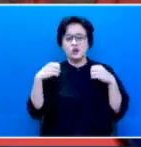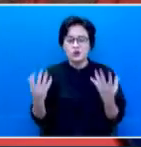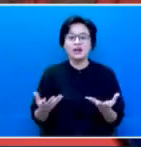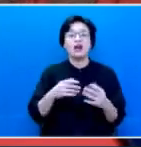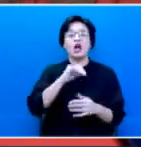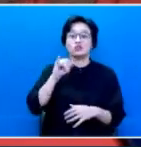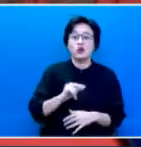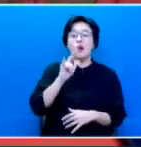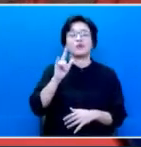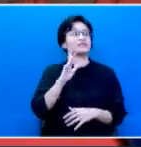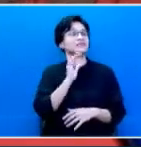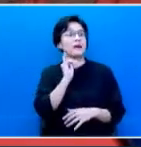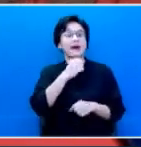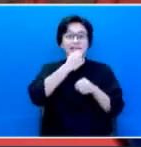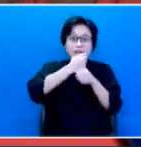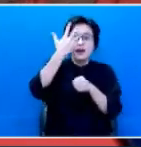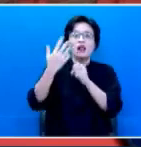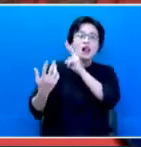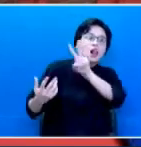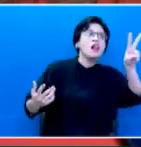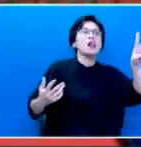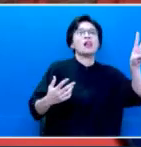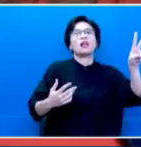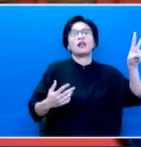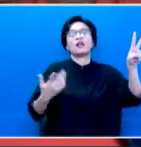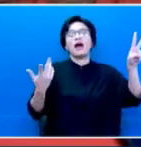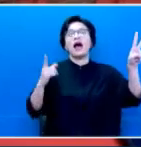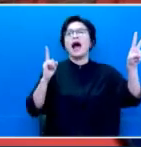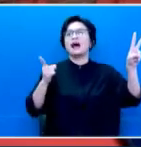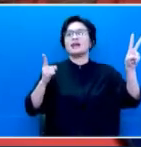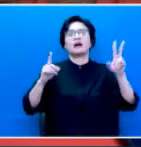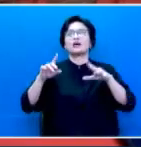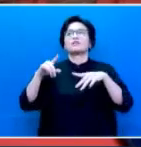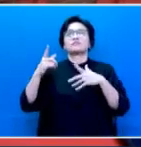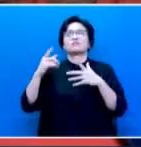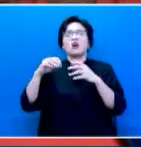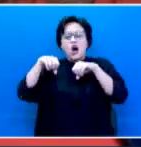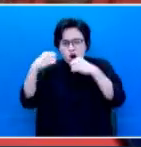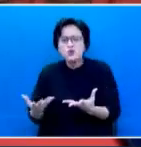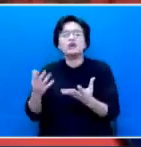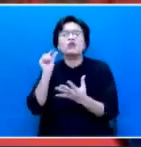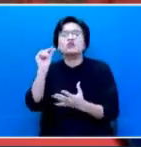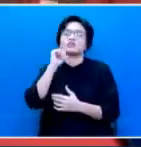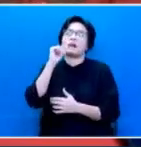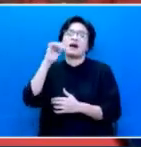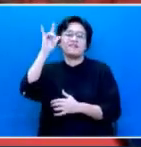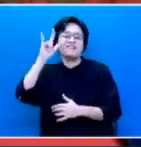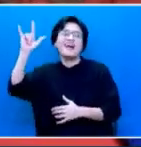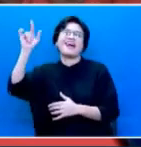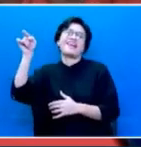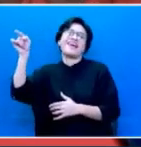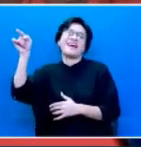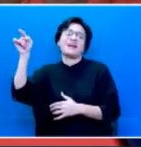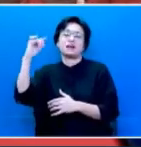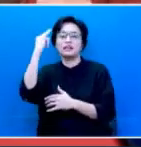Jokowi dan Gibran ini adalah PDIP calonnya calonnya Ganjar kan PDIP dan Ganjar yang ini efeknya elektoralnya Ganjar